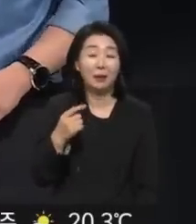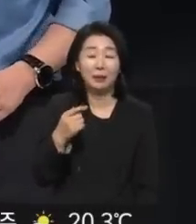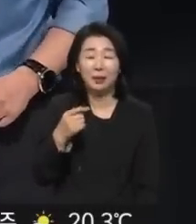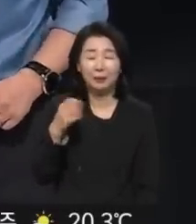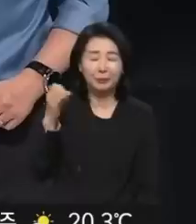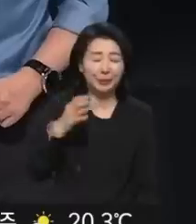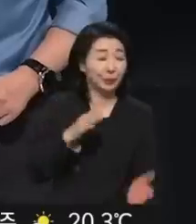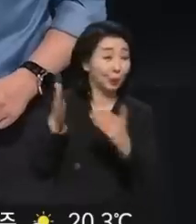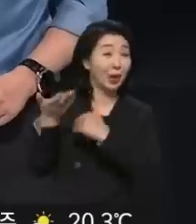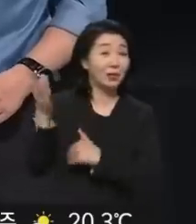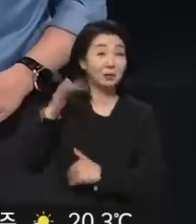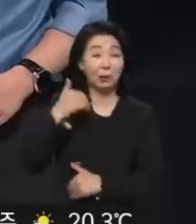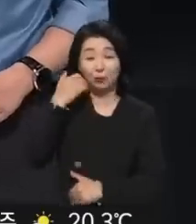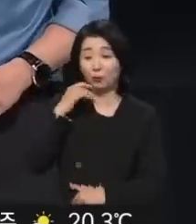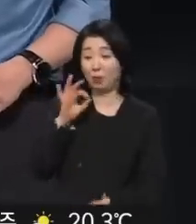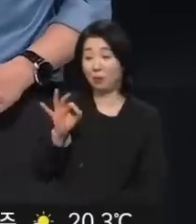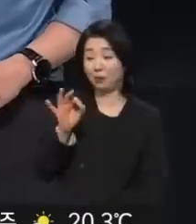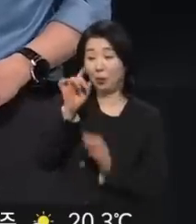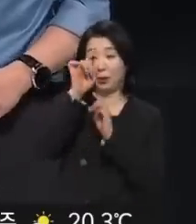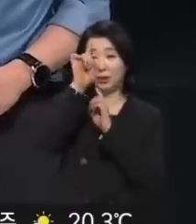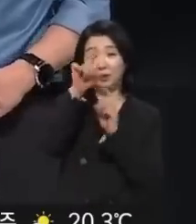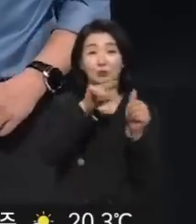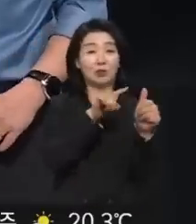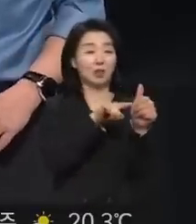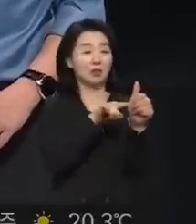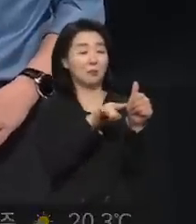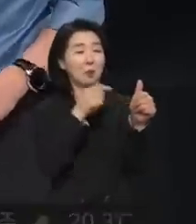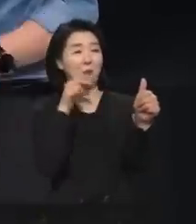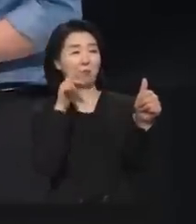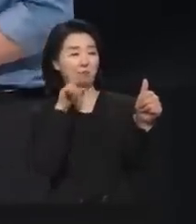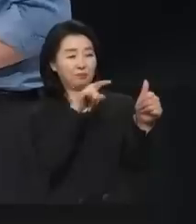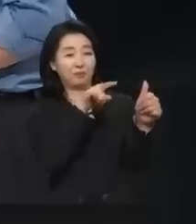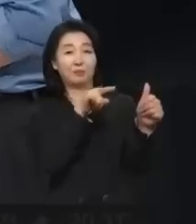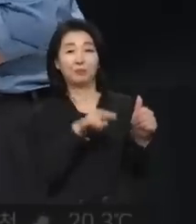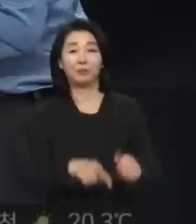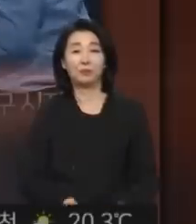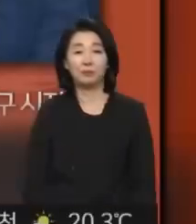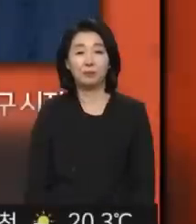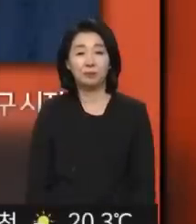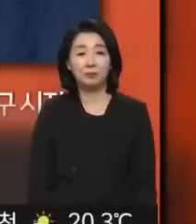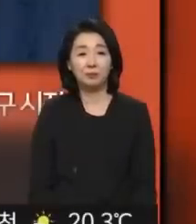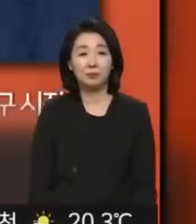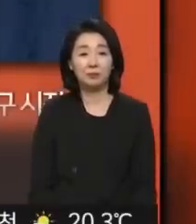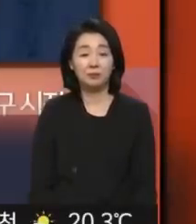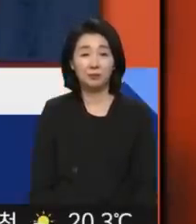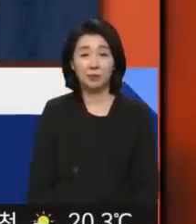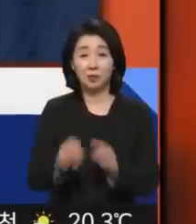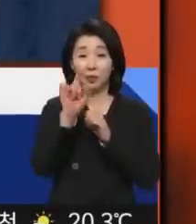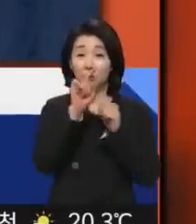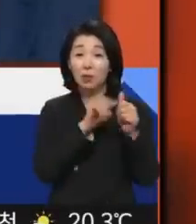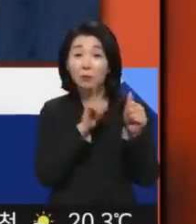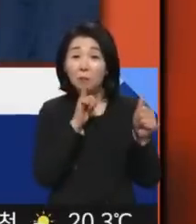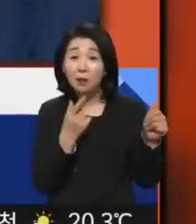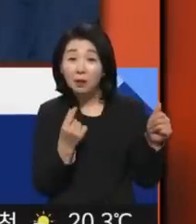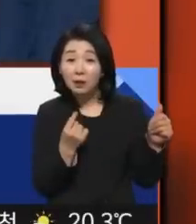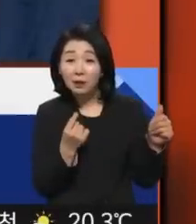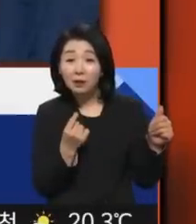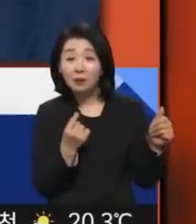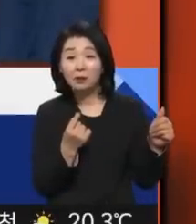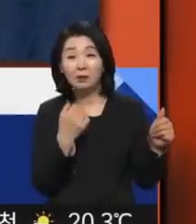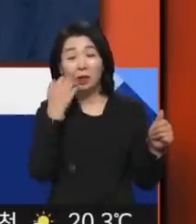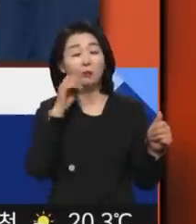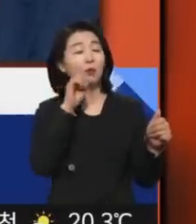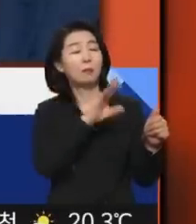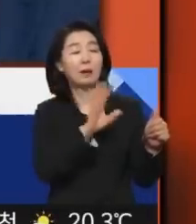넘겼지만 누가 봐도 이준석 전 대표를 편향했습니다. 뭐 이준석 전 대표 말씀하시나 봐요. 난